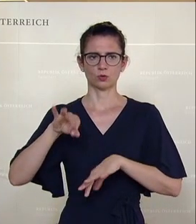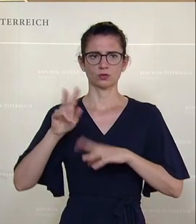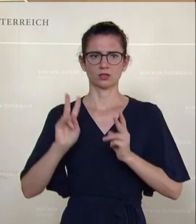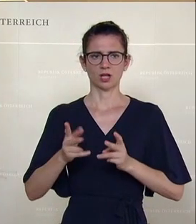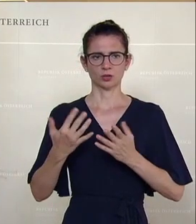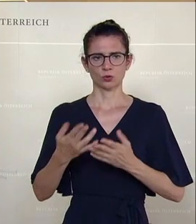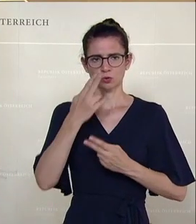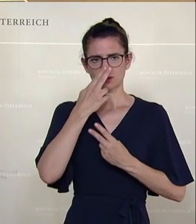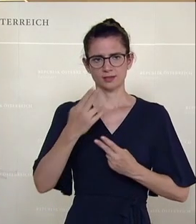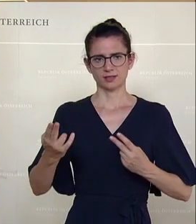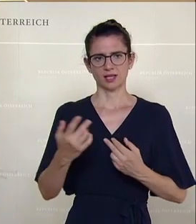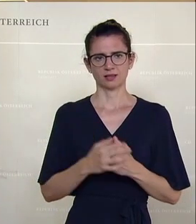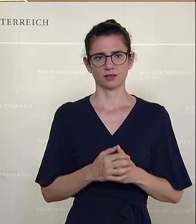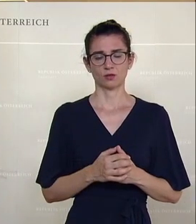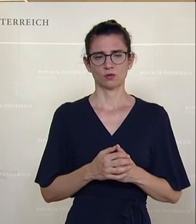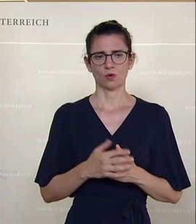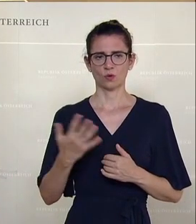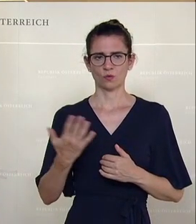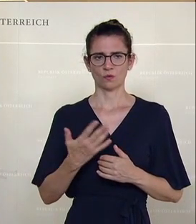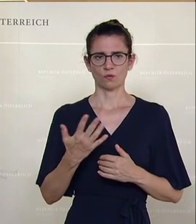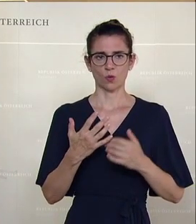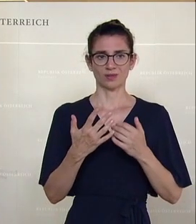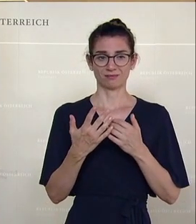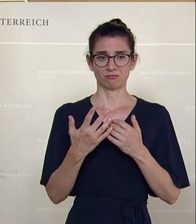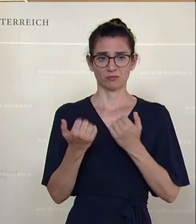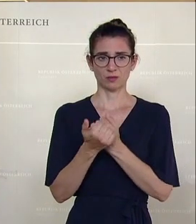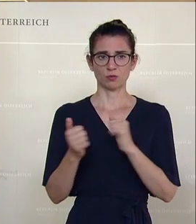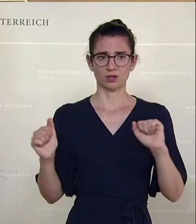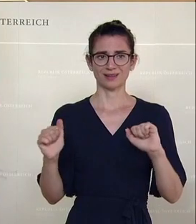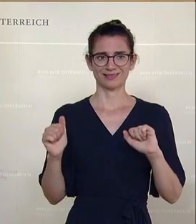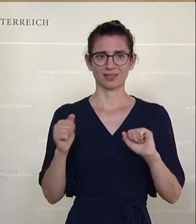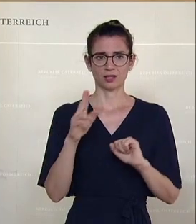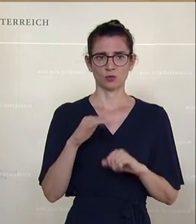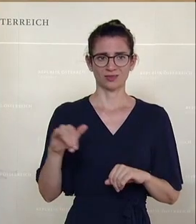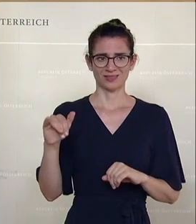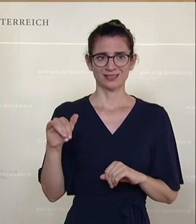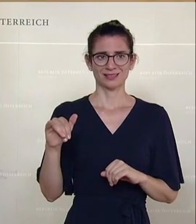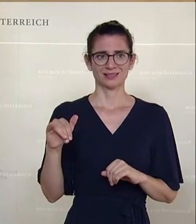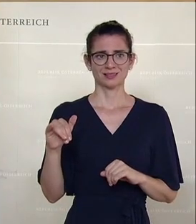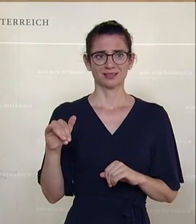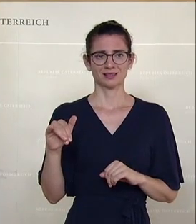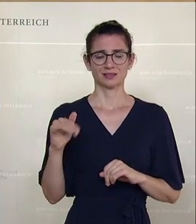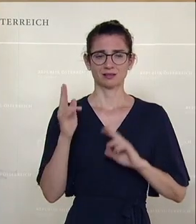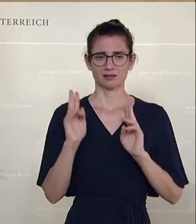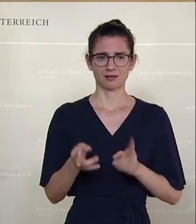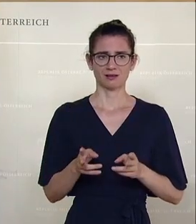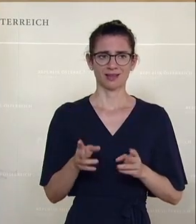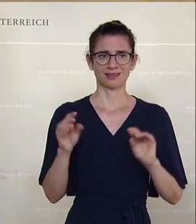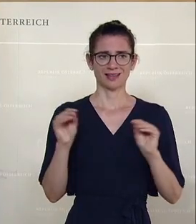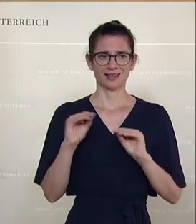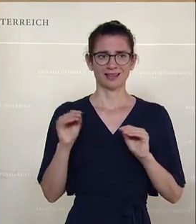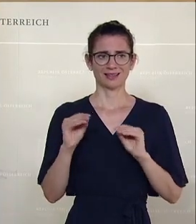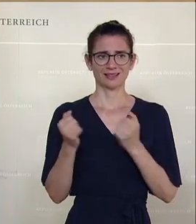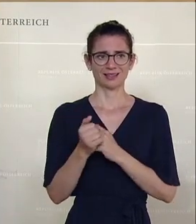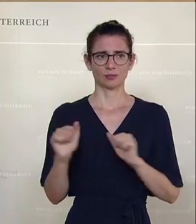kann. Dort, wo es noch eine Demokratie auf diesen Universitäten gibt, können wir echte